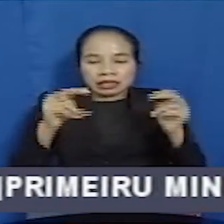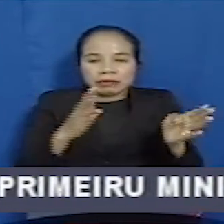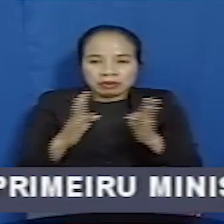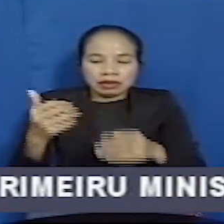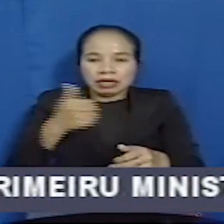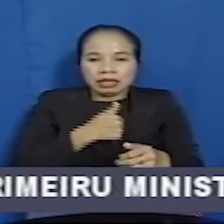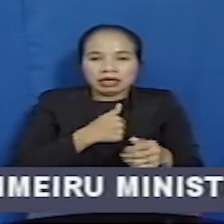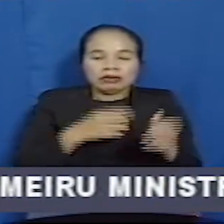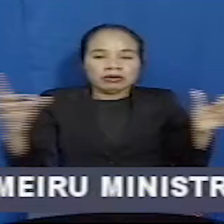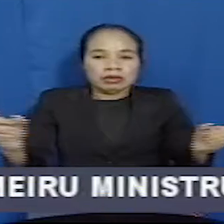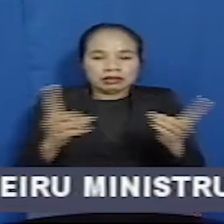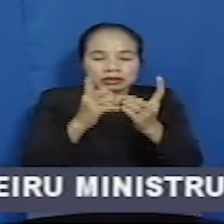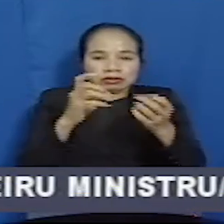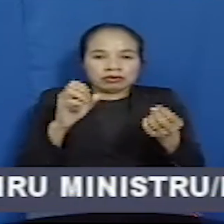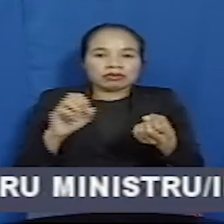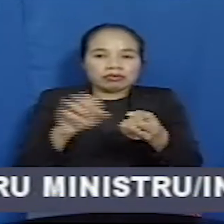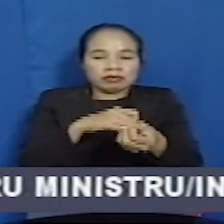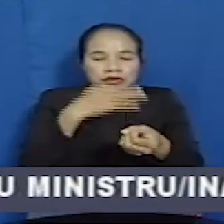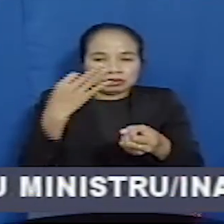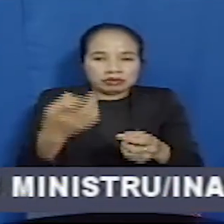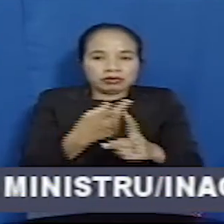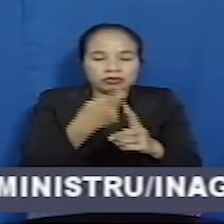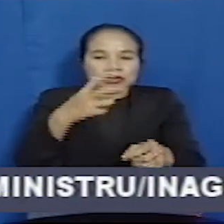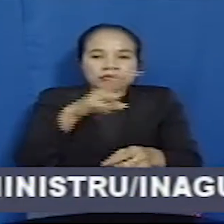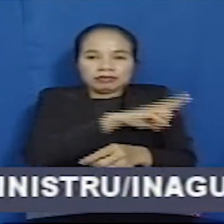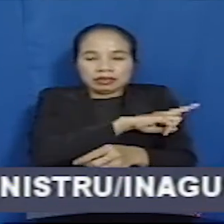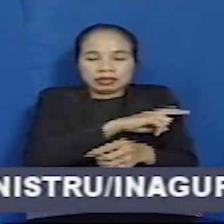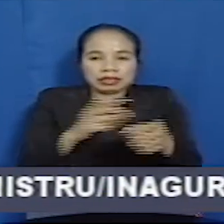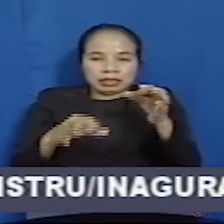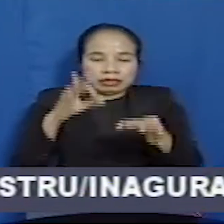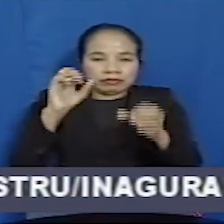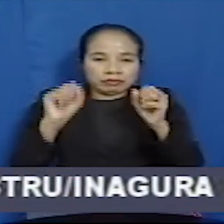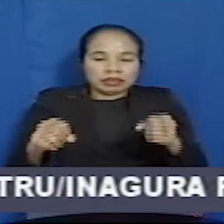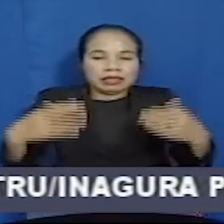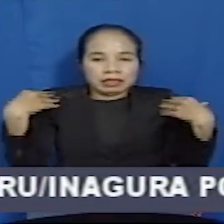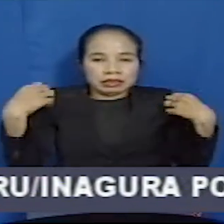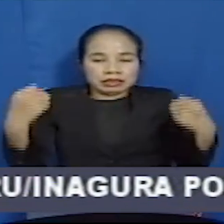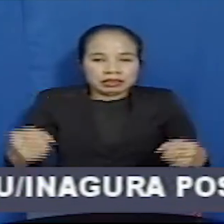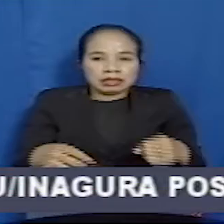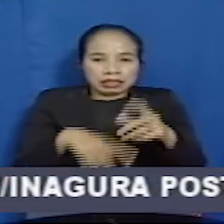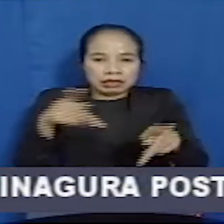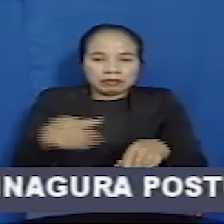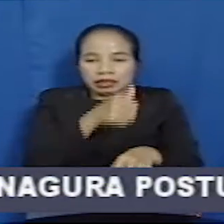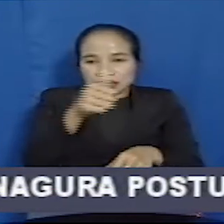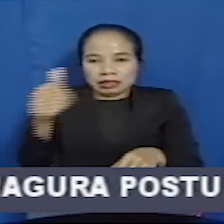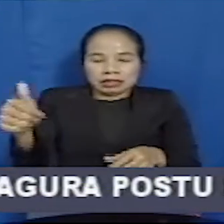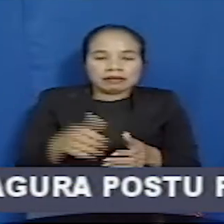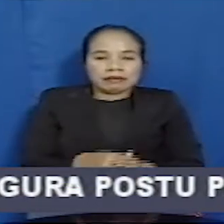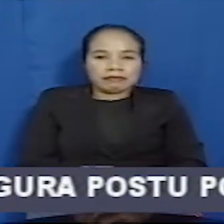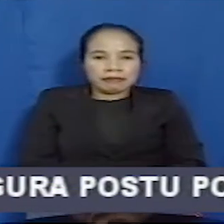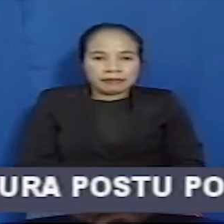preparar o de hasoro risco COVID lihusi vacina nune bele hasai imunidade ema ida